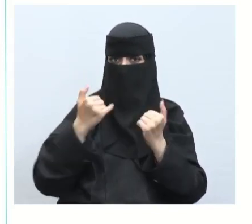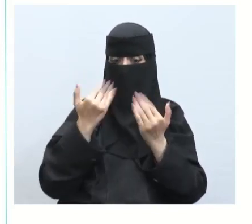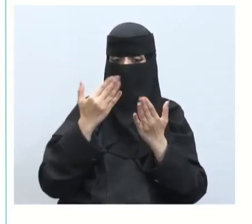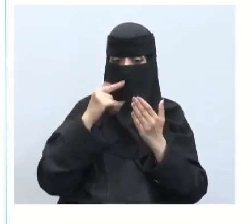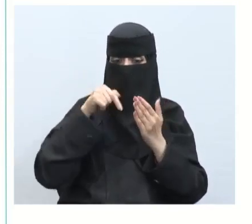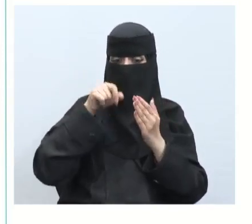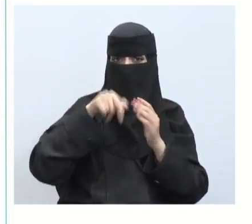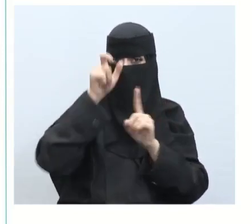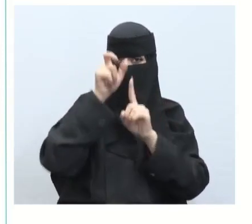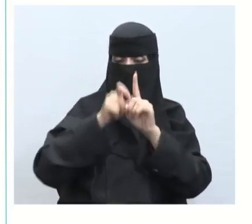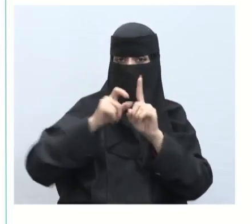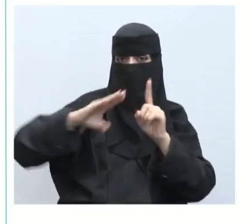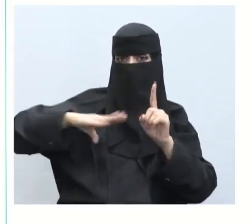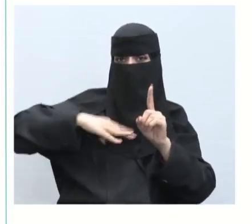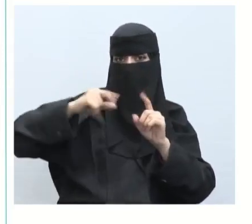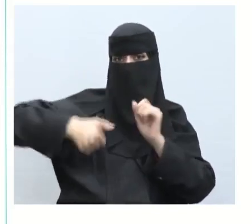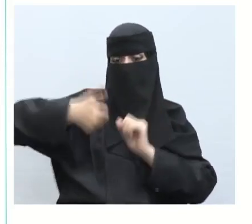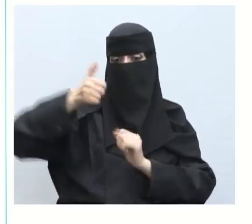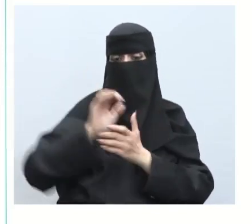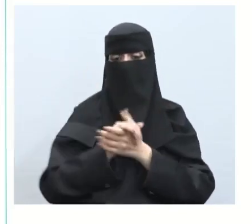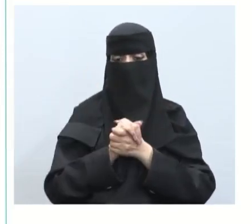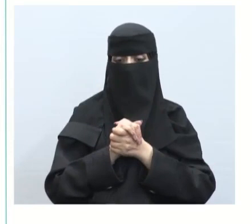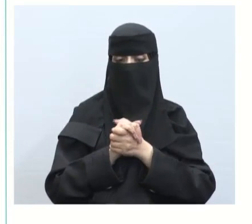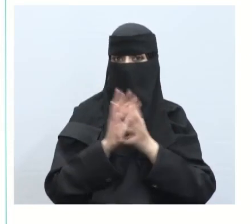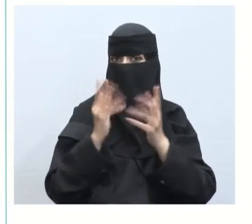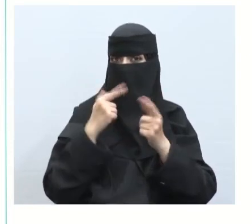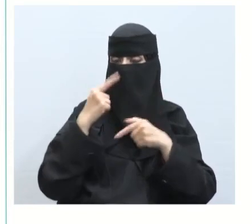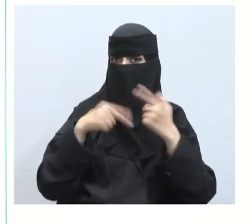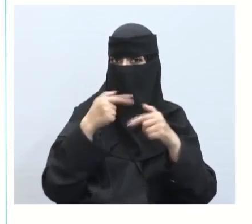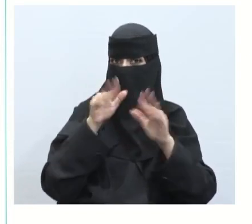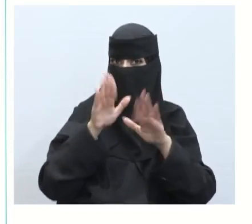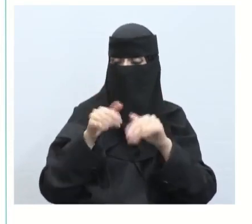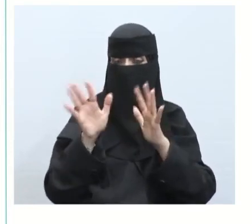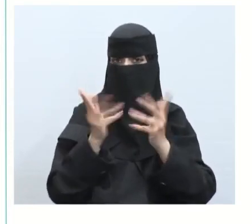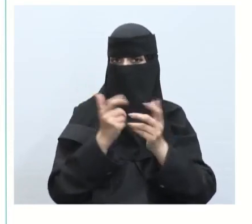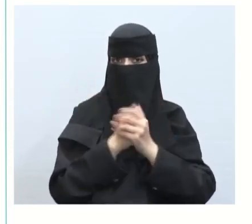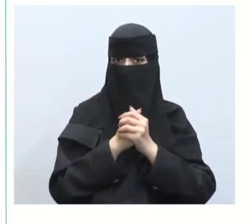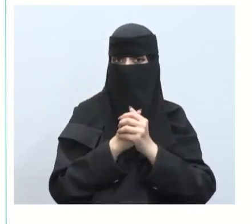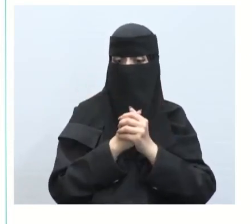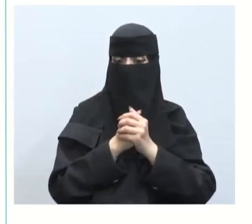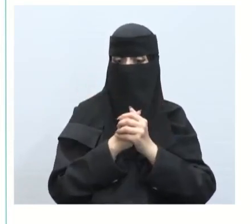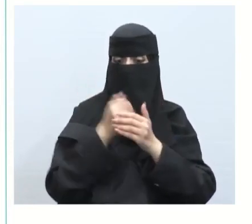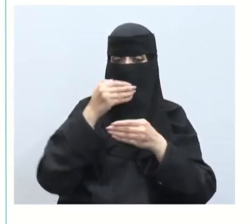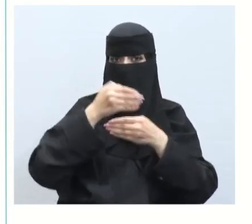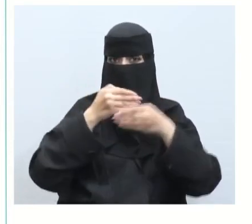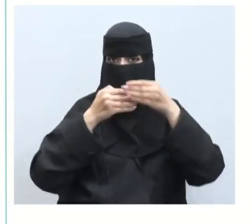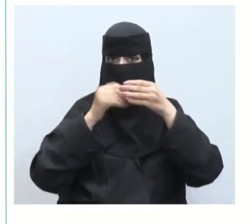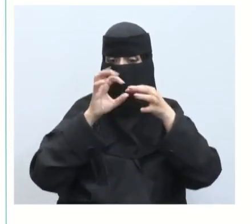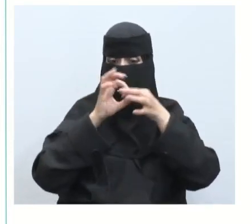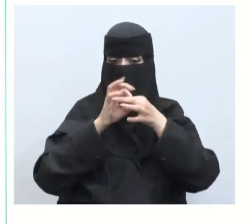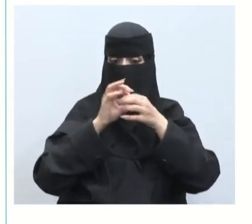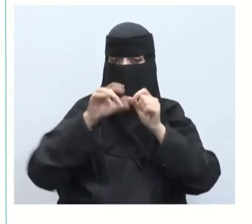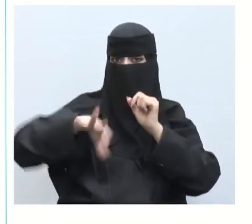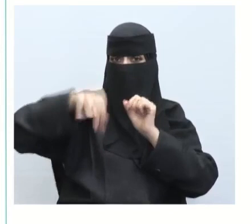التواصل ذكرنا ان ادوار مدير الناجح دائما ما تتم في بناء العلاقات واتخاذ